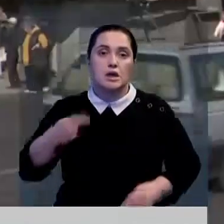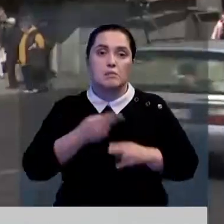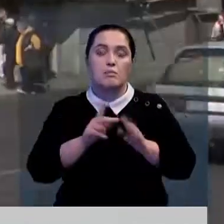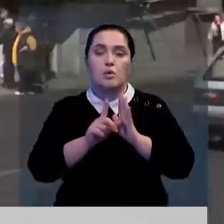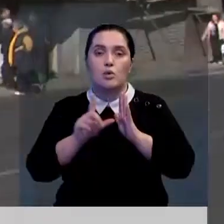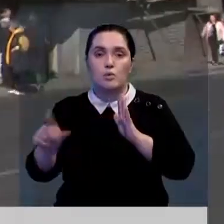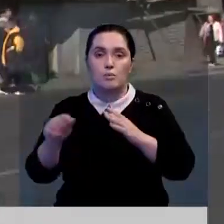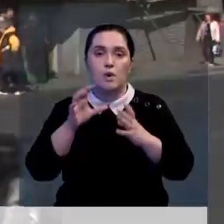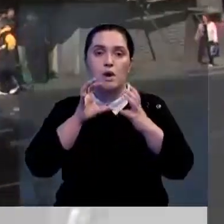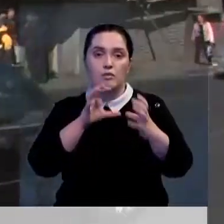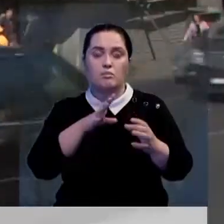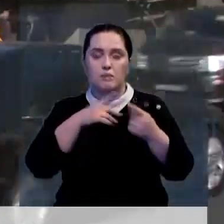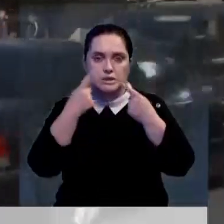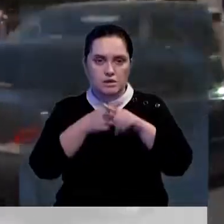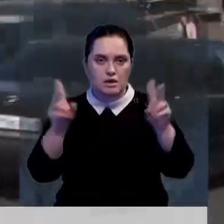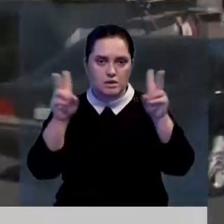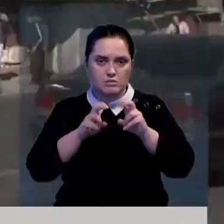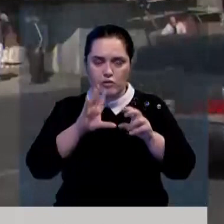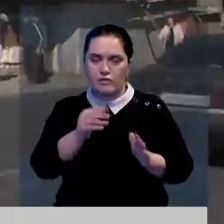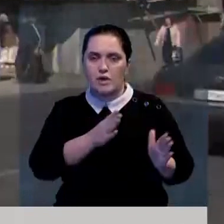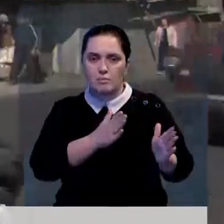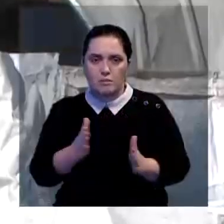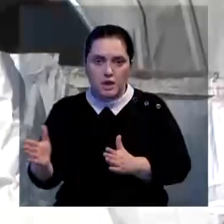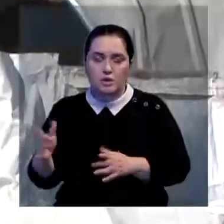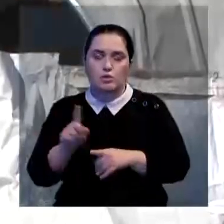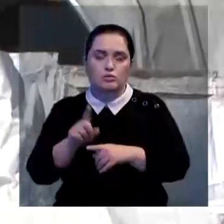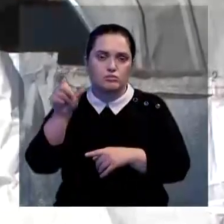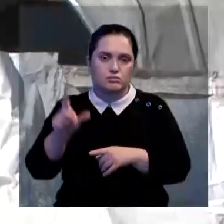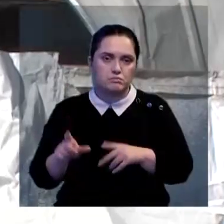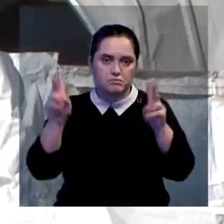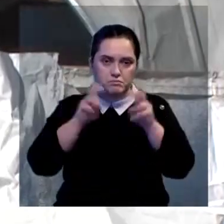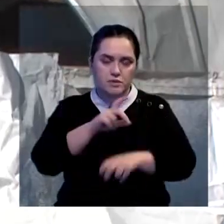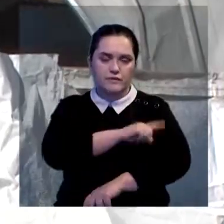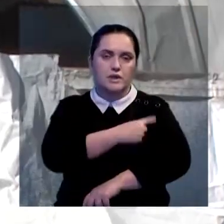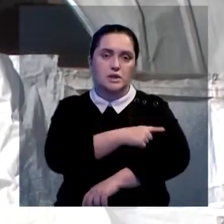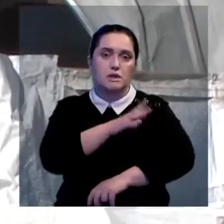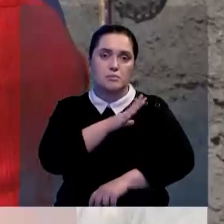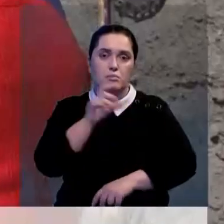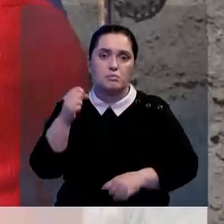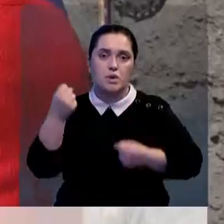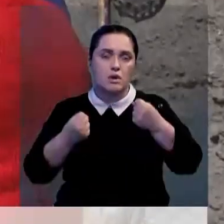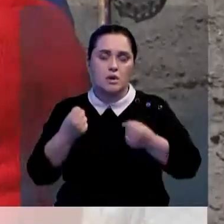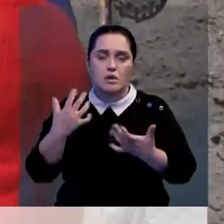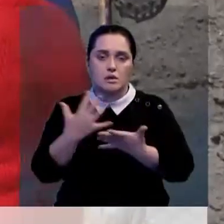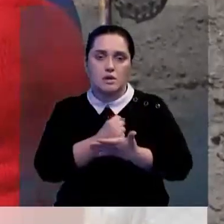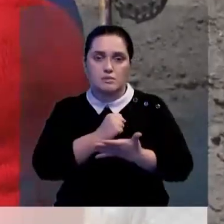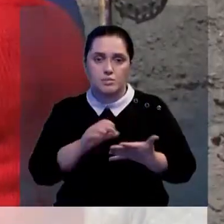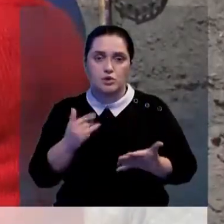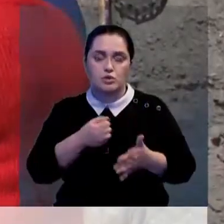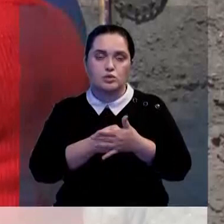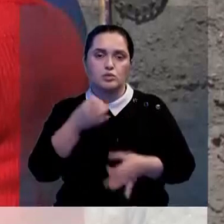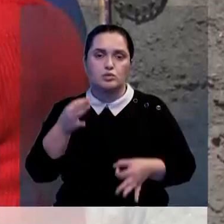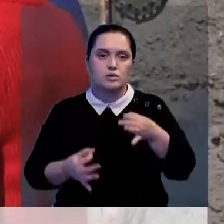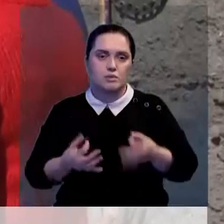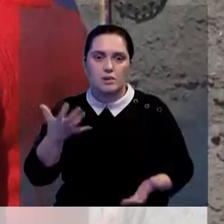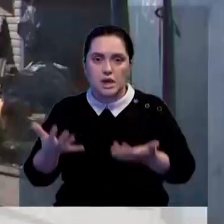рейс транспортное средство прошло технический осмотр, а водитель – медкомиссию. Предварительная версия ДТП – водитель автобуса не справился с управлением. Начато досудебное